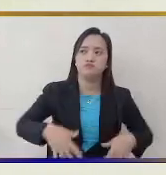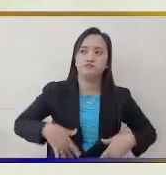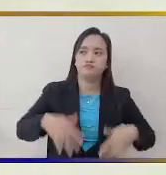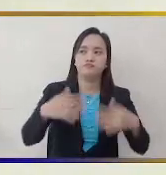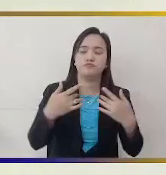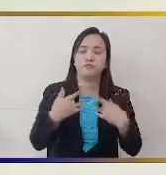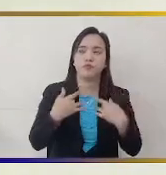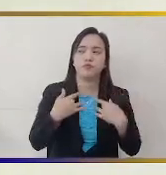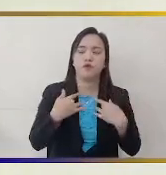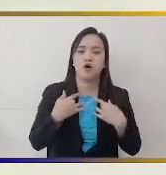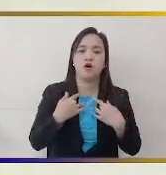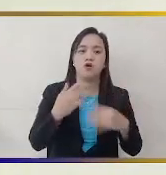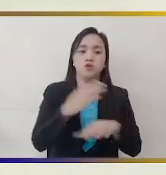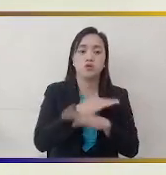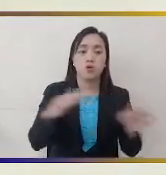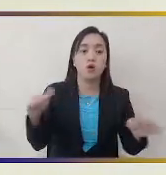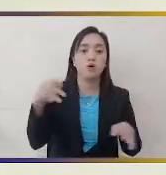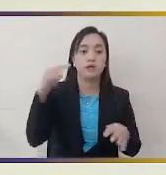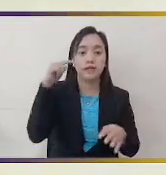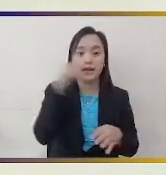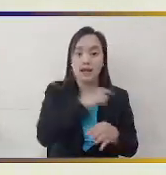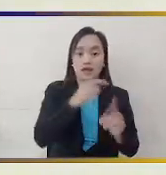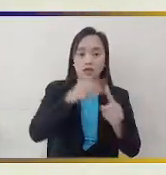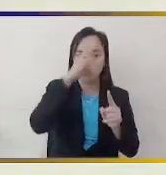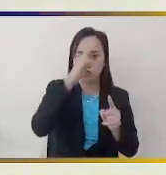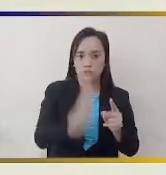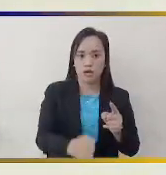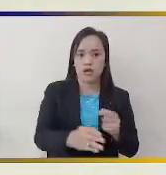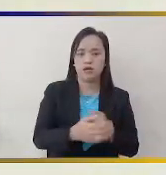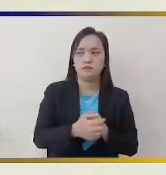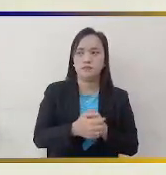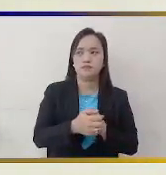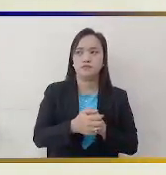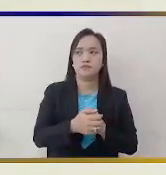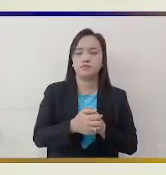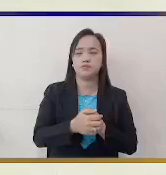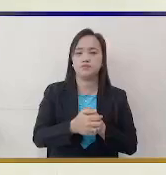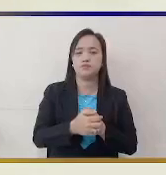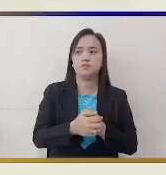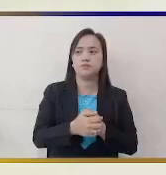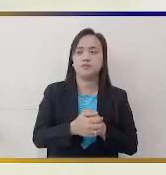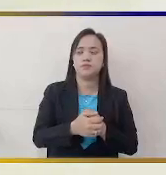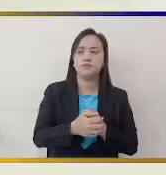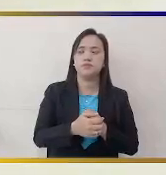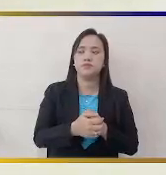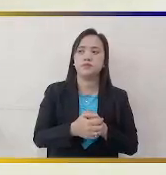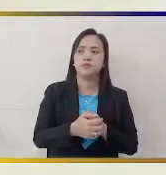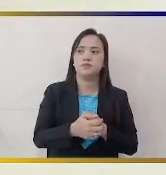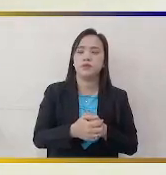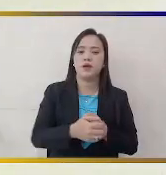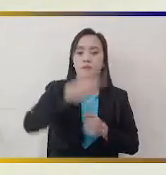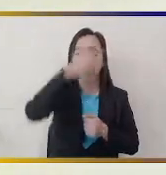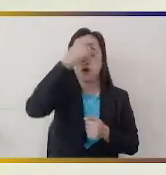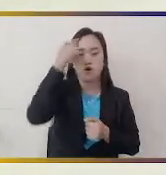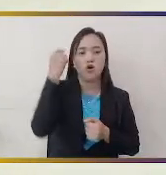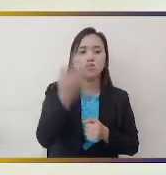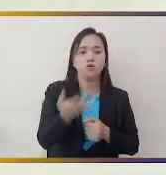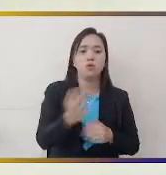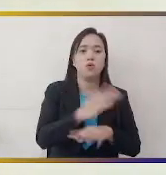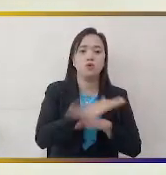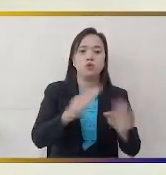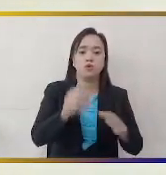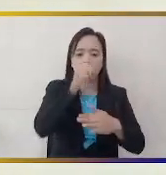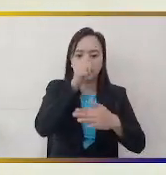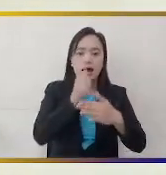dahil wala tayong mait ago sa Diyos yung pera na itinatago mo mga kapatid hindi properly na ah